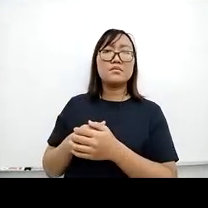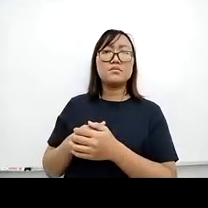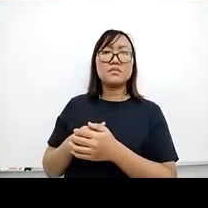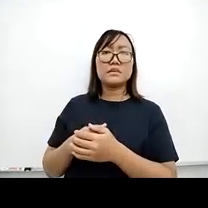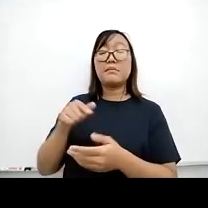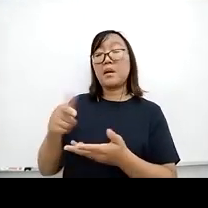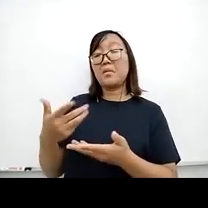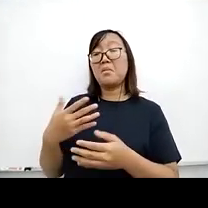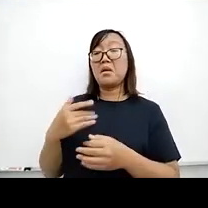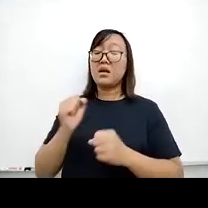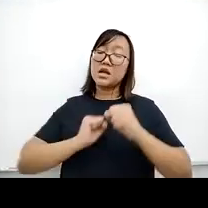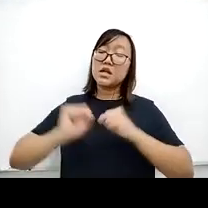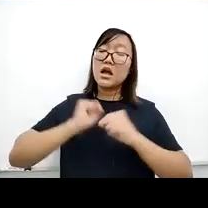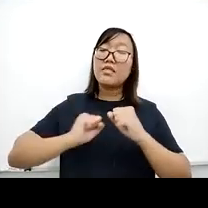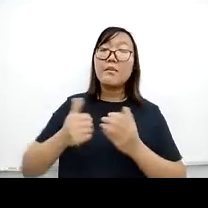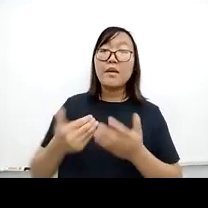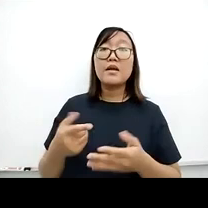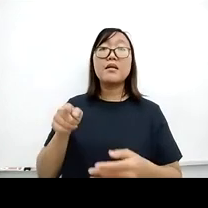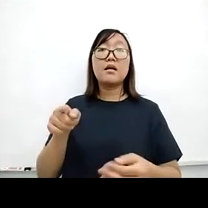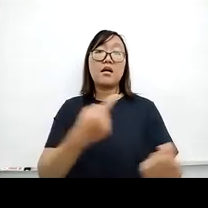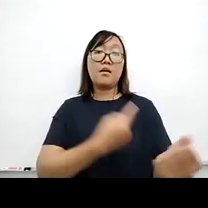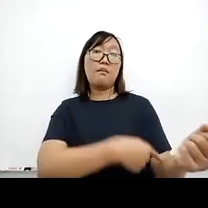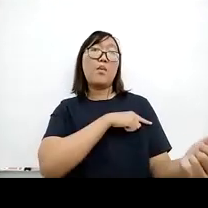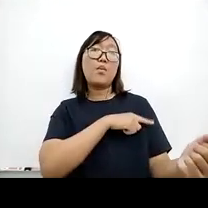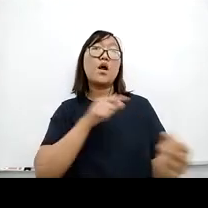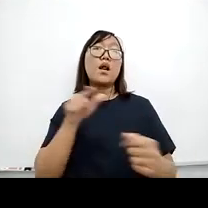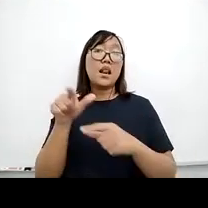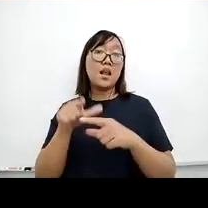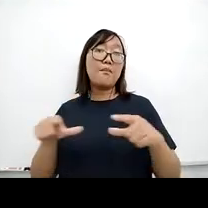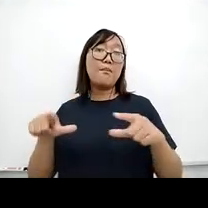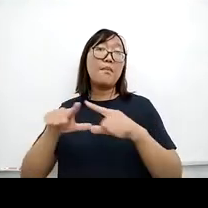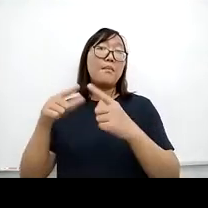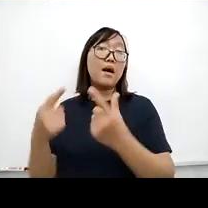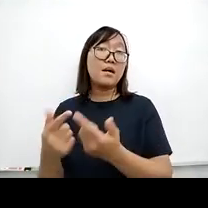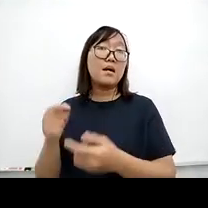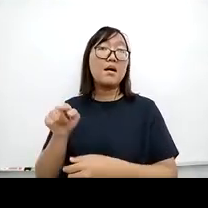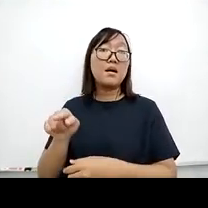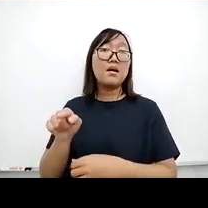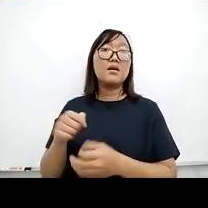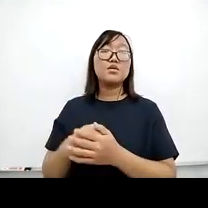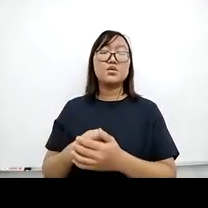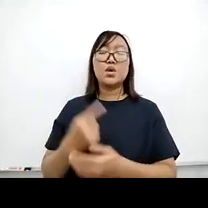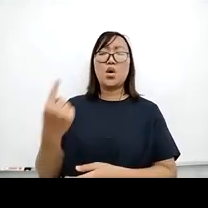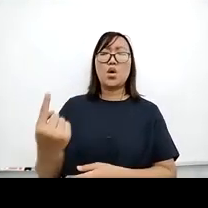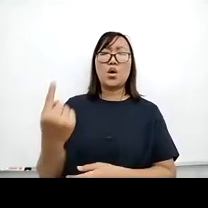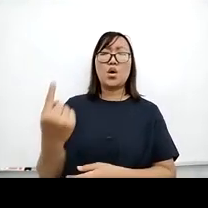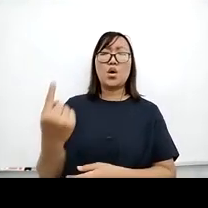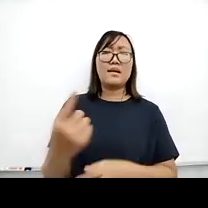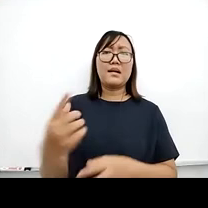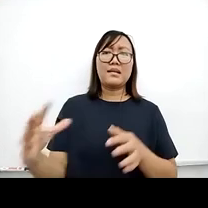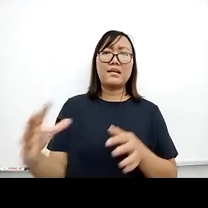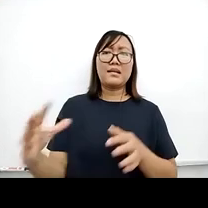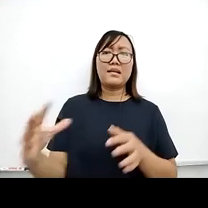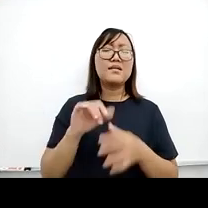kinerja kemudian kompetensi utama lembaga tersebut personalia yang dilibatkan ya juga